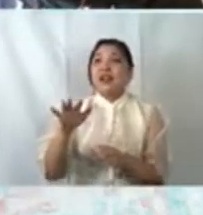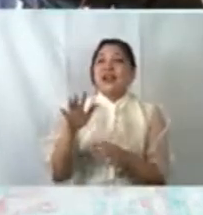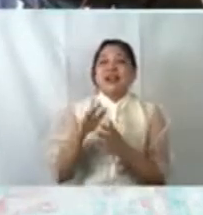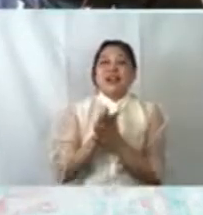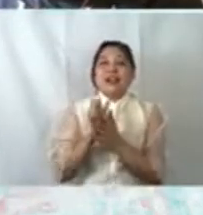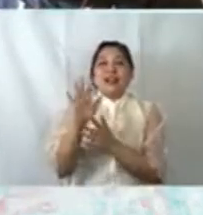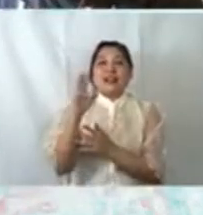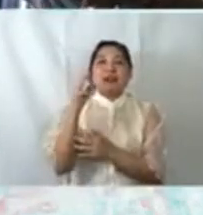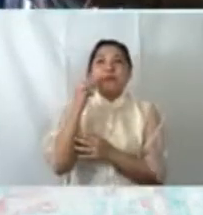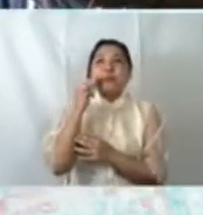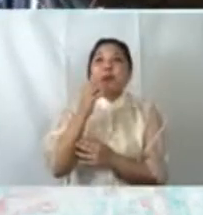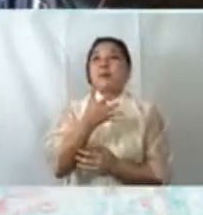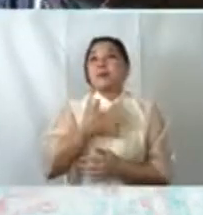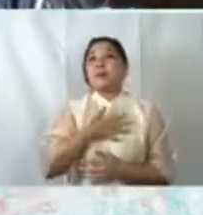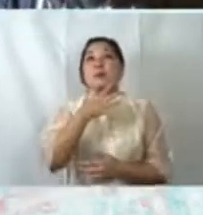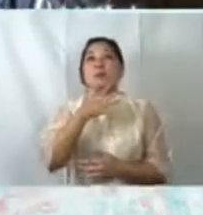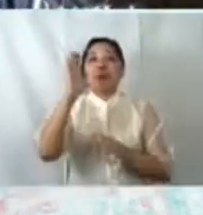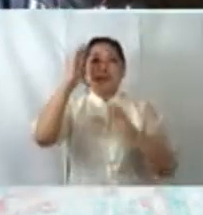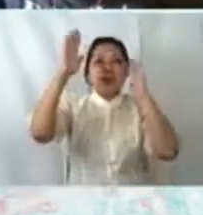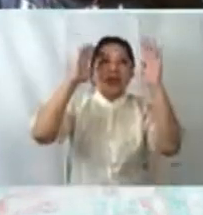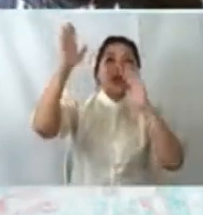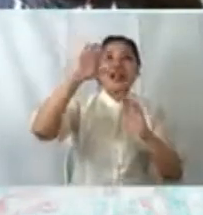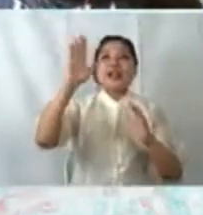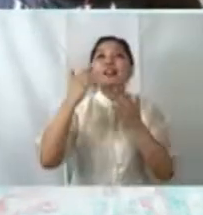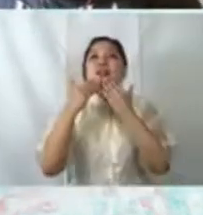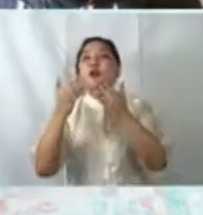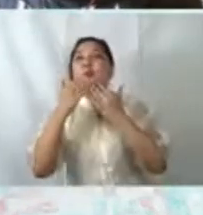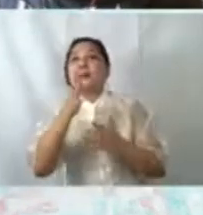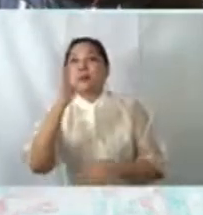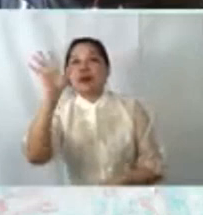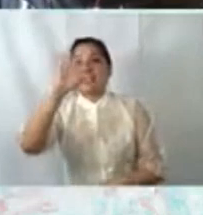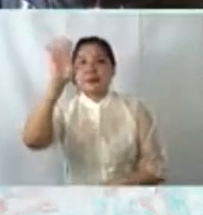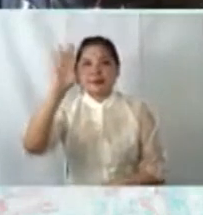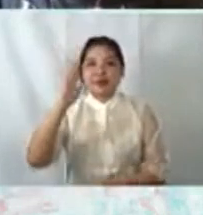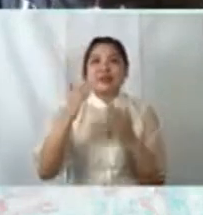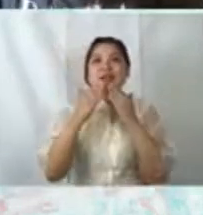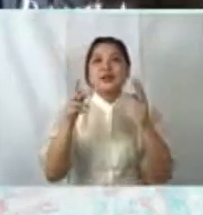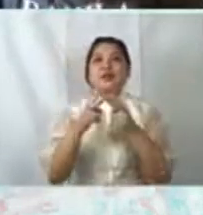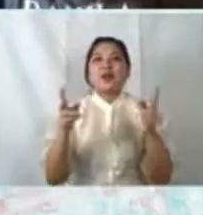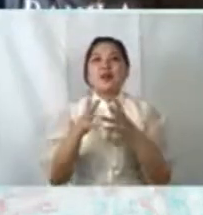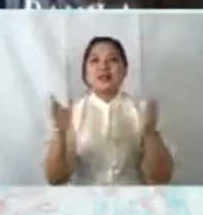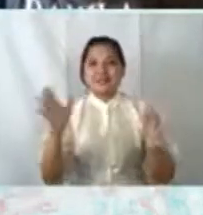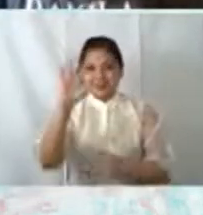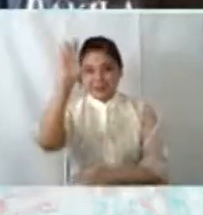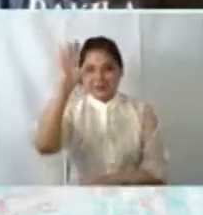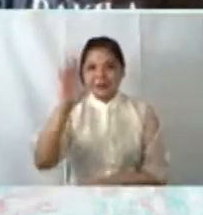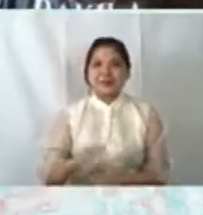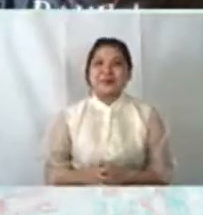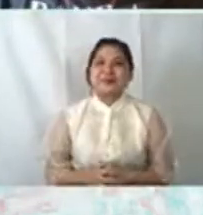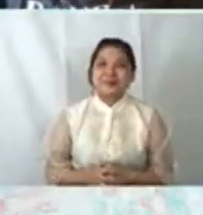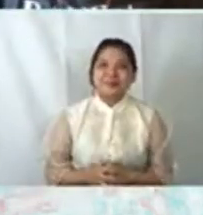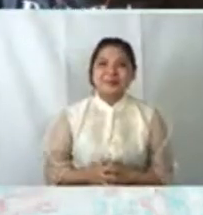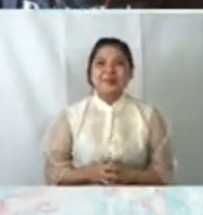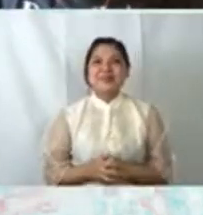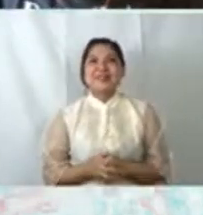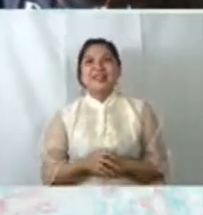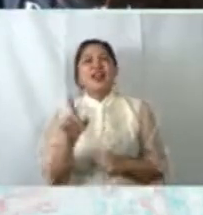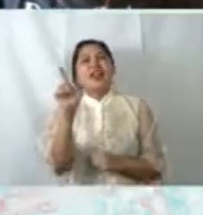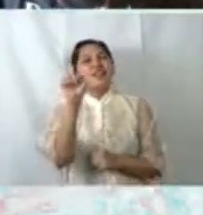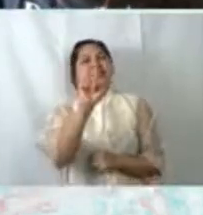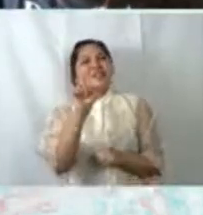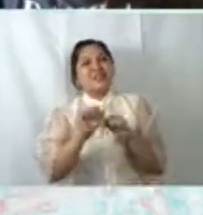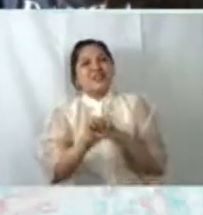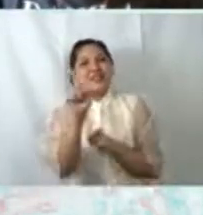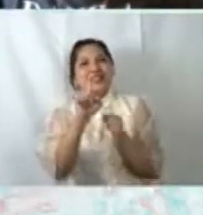Machua, nanonood. Maraming salamat, Mama. Thank you very much. So, ano pong nangyari?